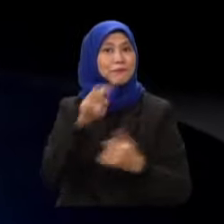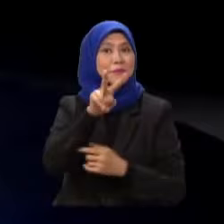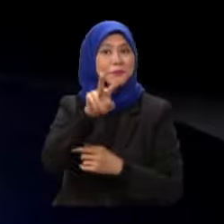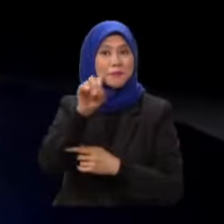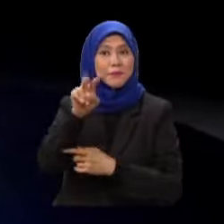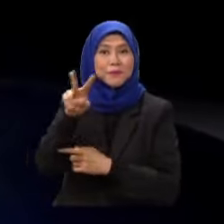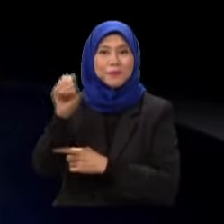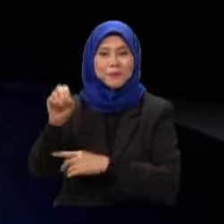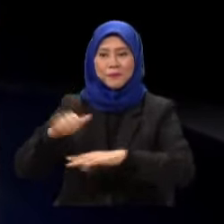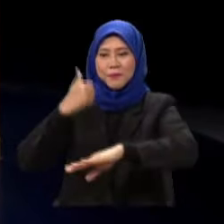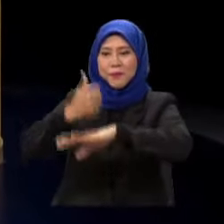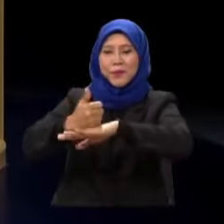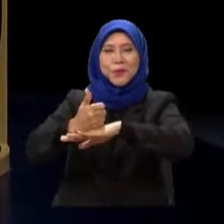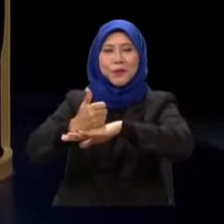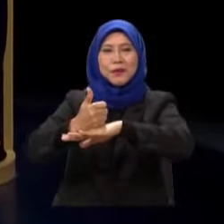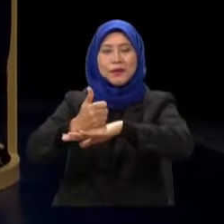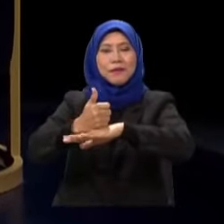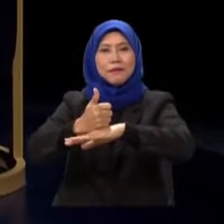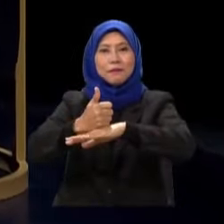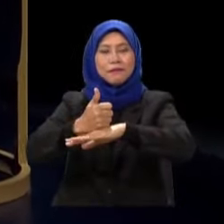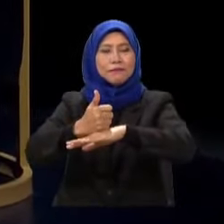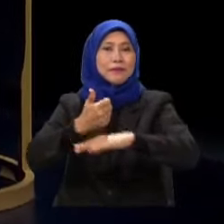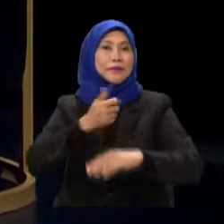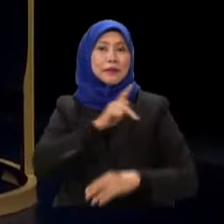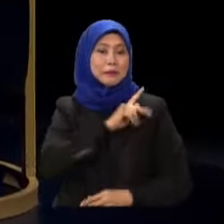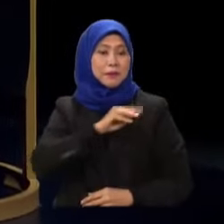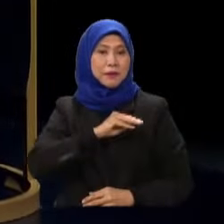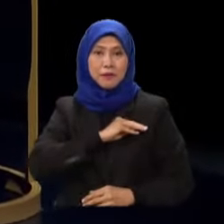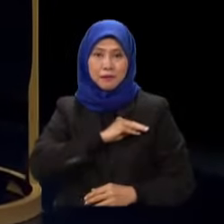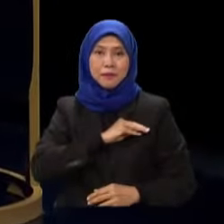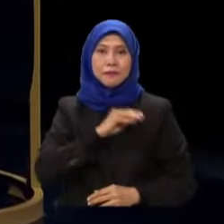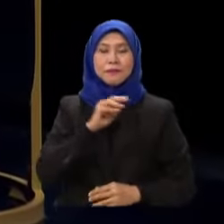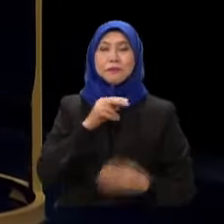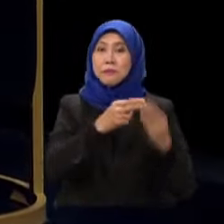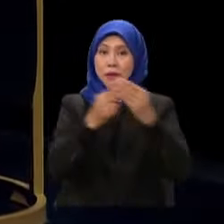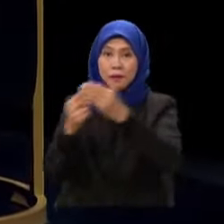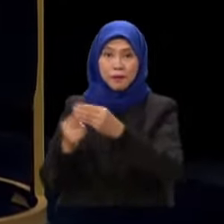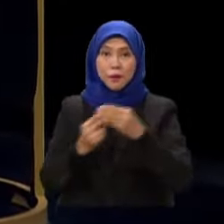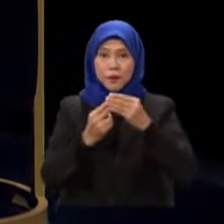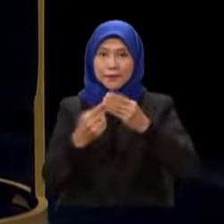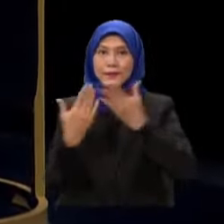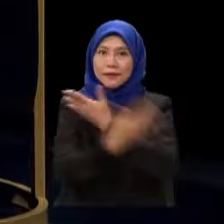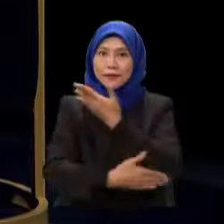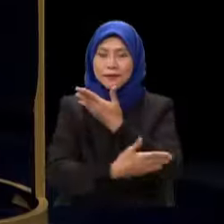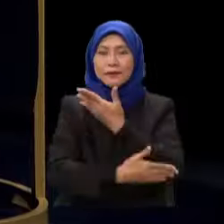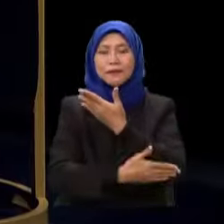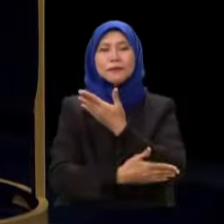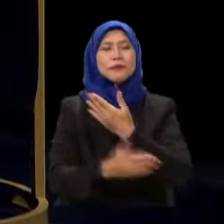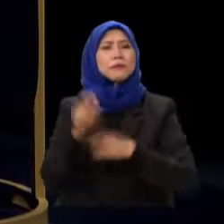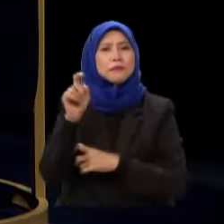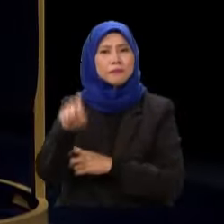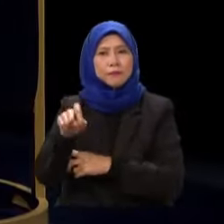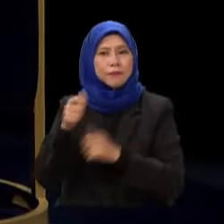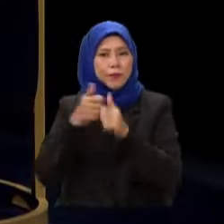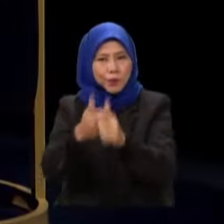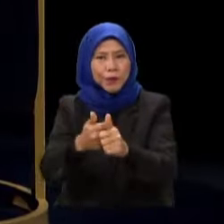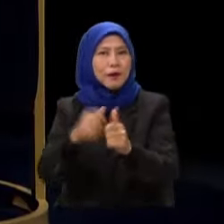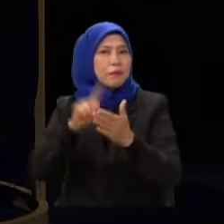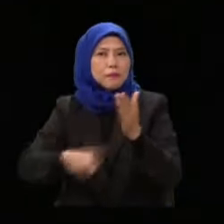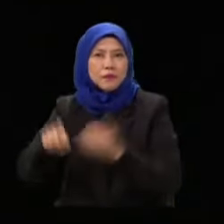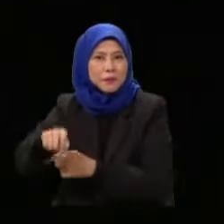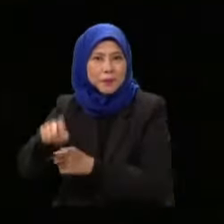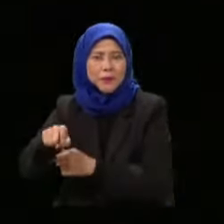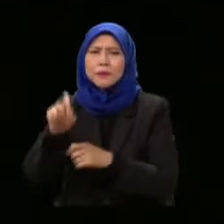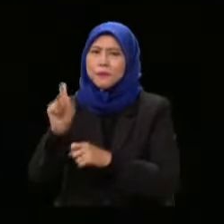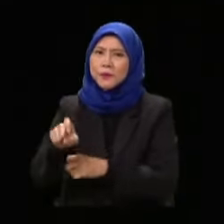diwujudkan sebagai sebuah Kementerian bayi self dengan sendirinya dari agensi aja sih yang ada ini diwujudkan untuk mengisi keperluan semua sukhedo kita